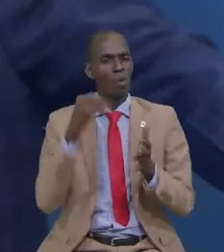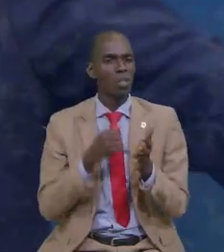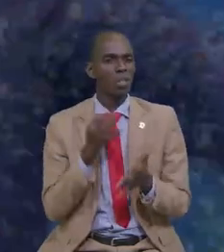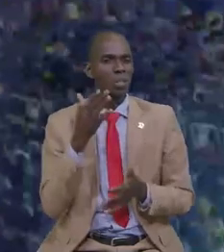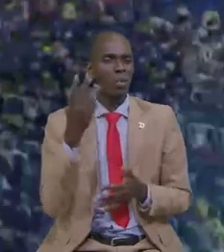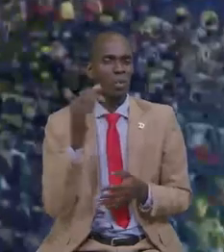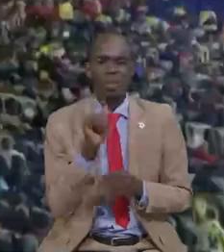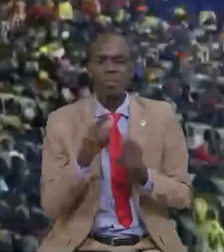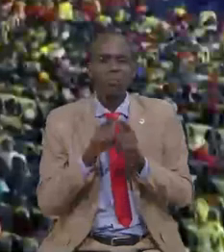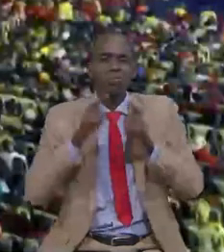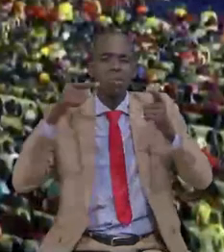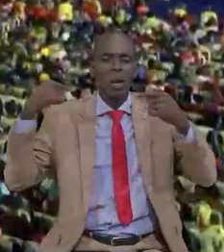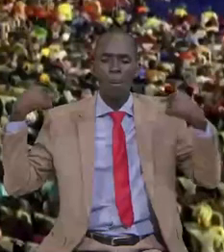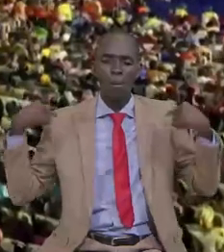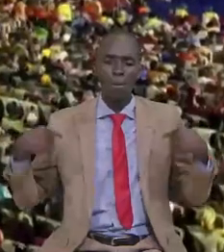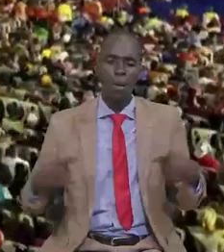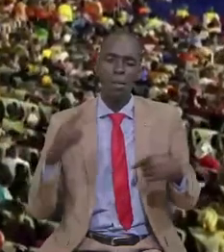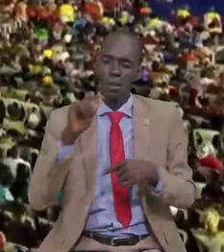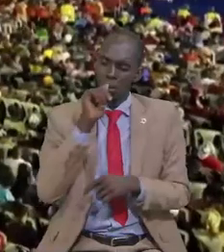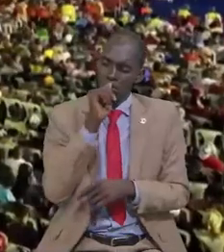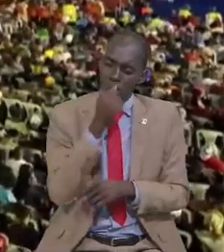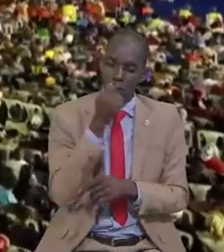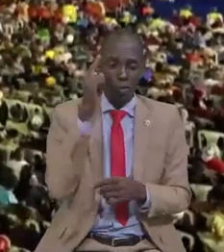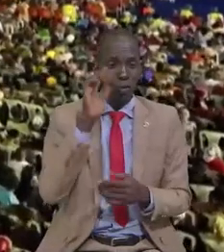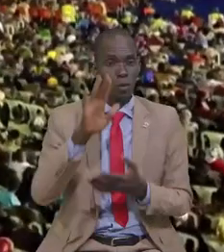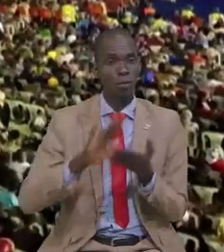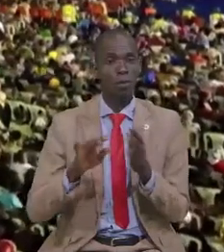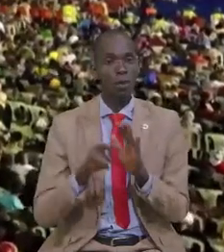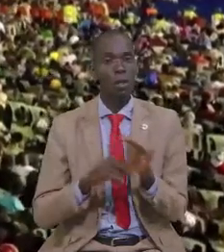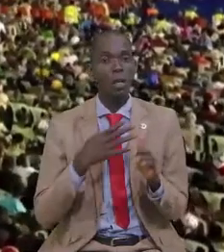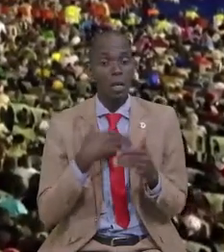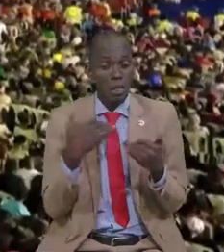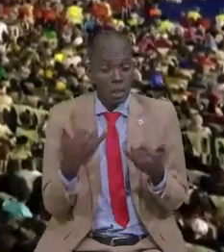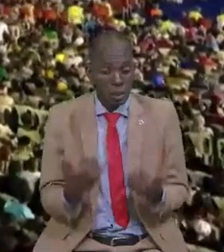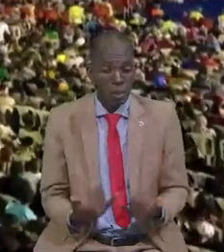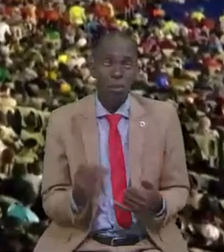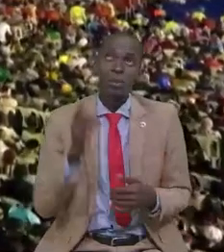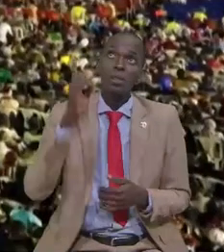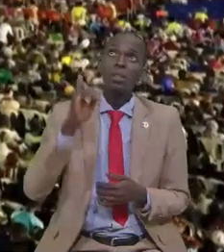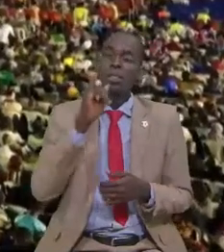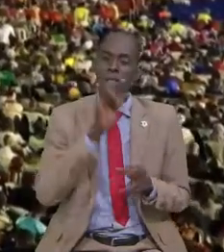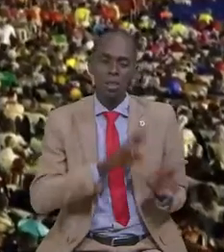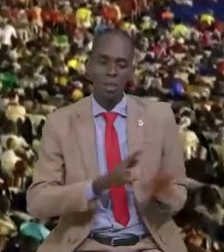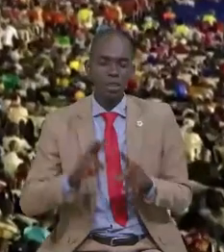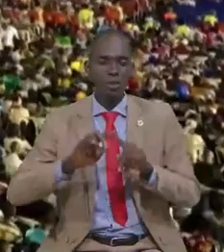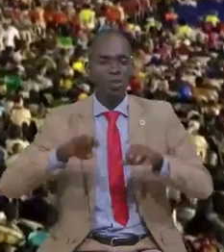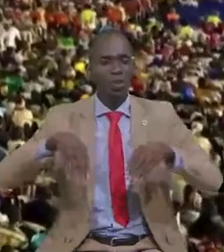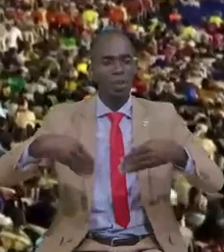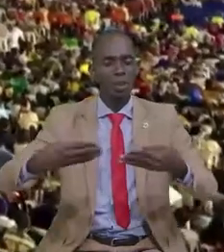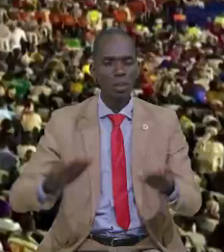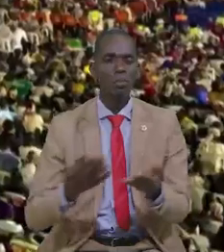cela. Il y a une grande douleur que le Seigneur a portée pour votre pardon. Maintenant, il est prêt